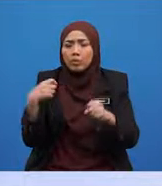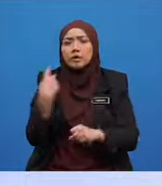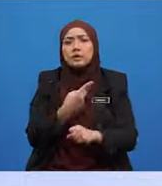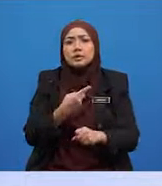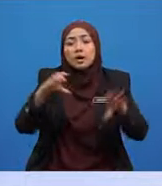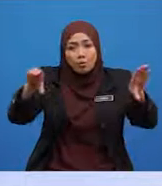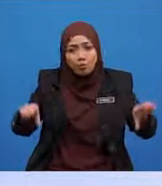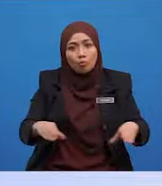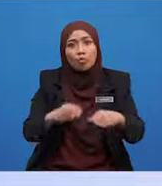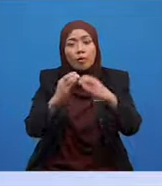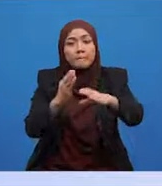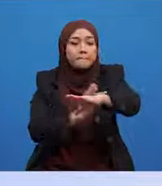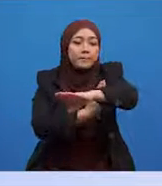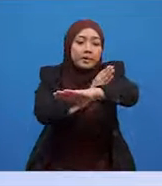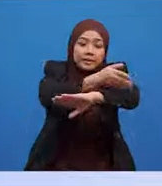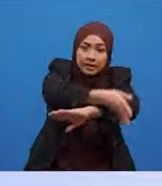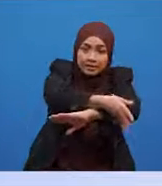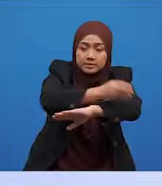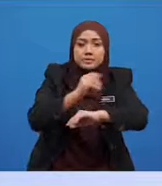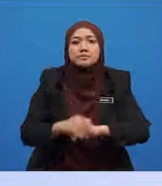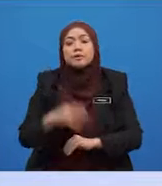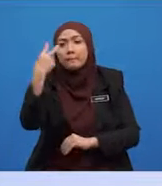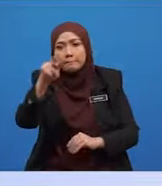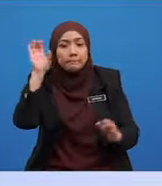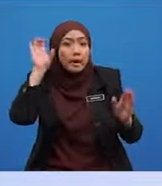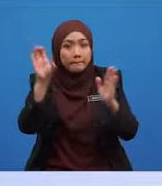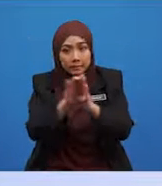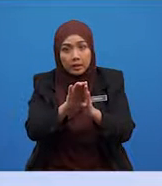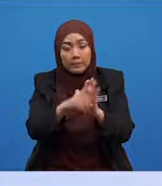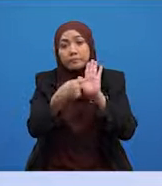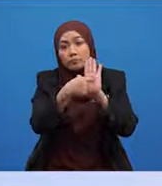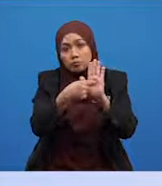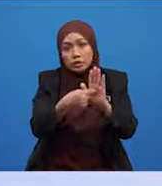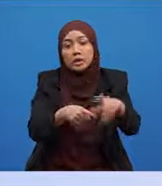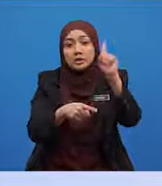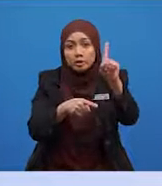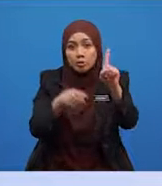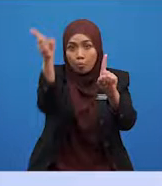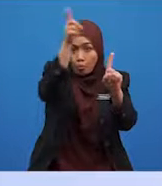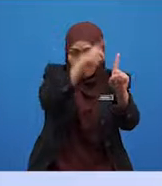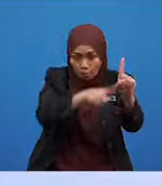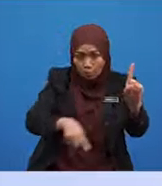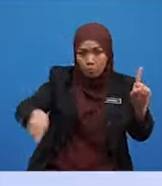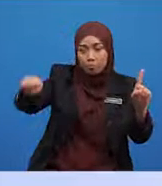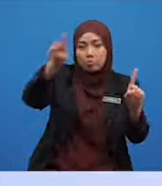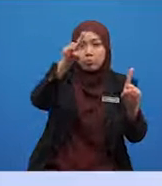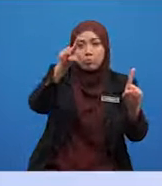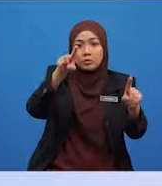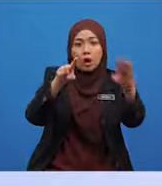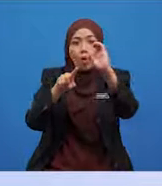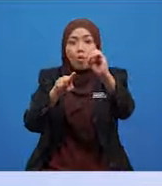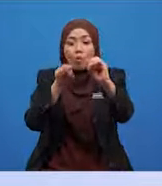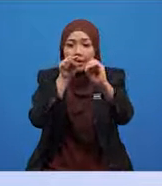membina perentas. Di paparan menunjukkan satu bulatan berpusat di titik O